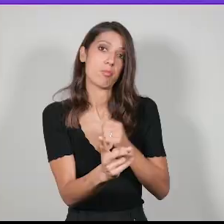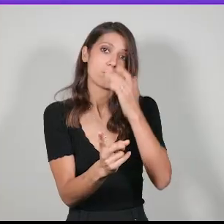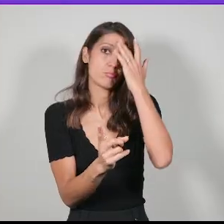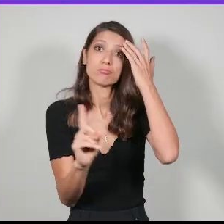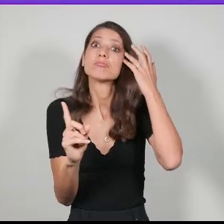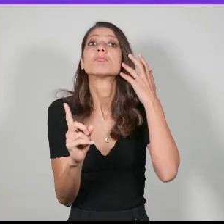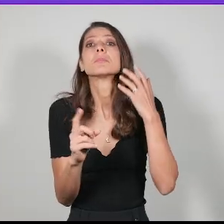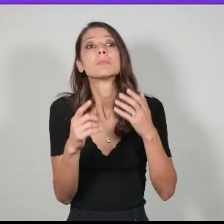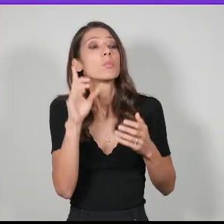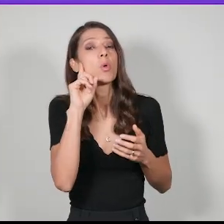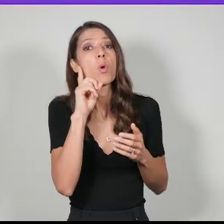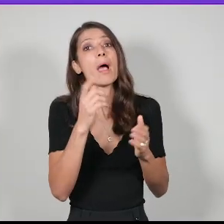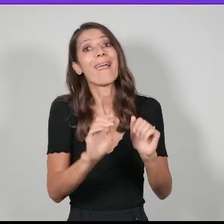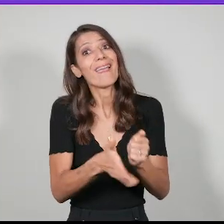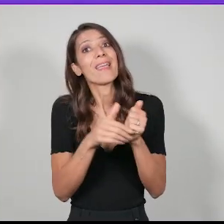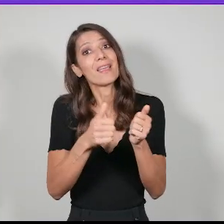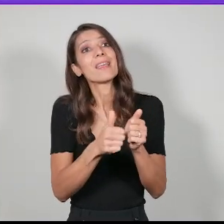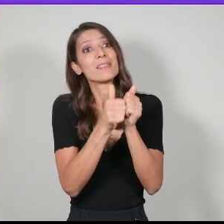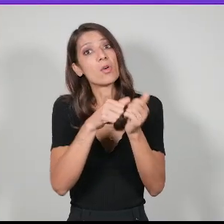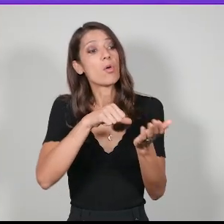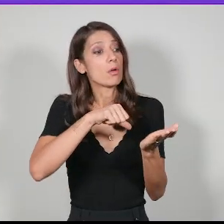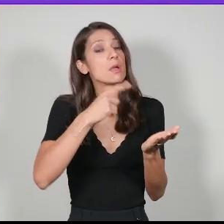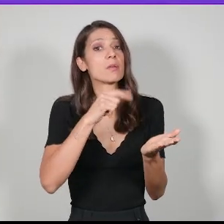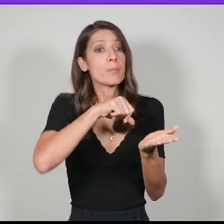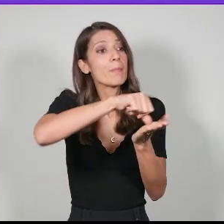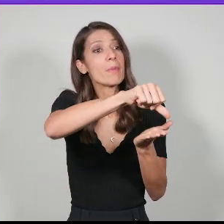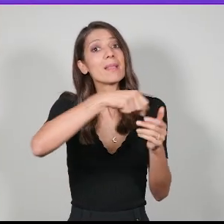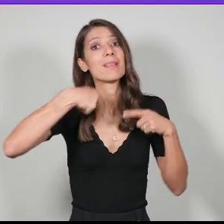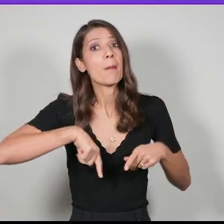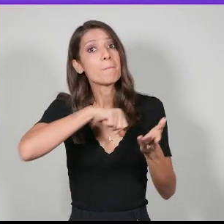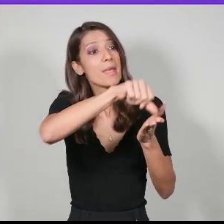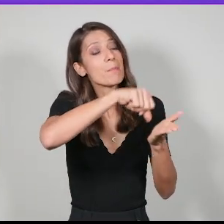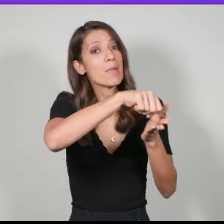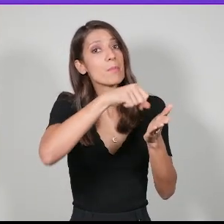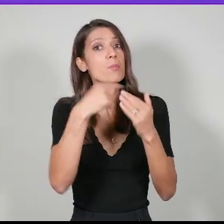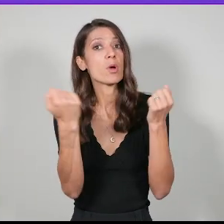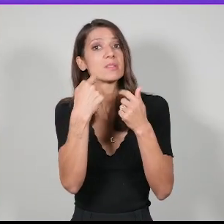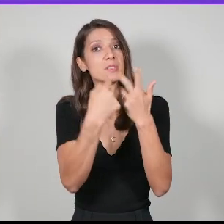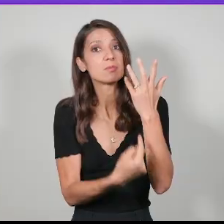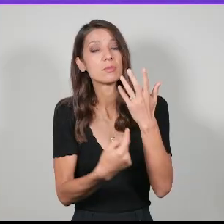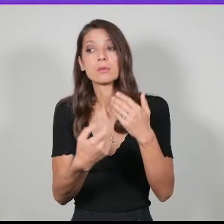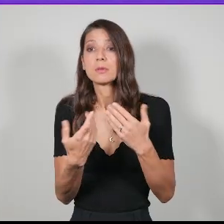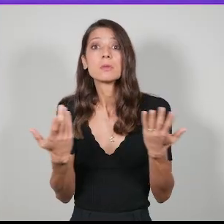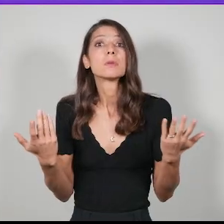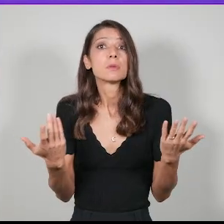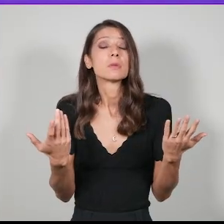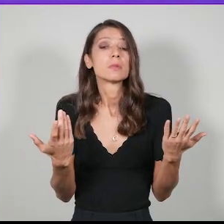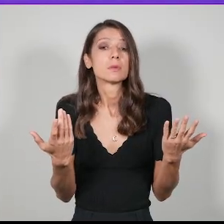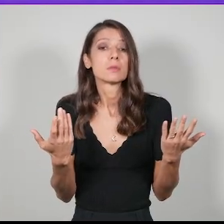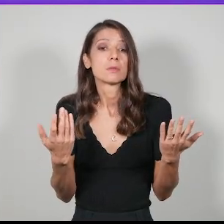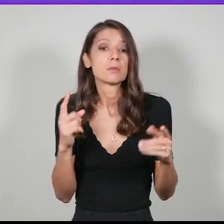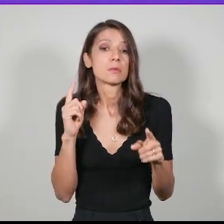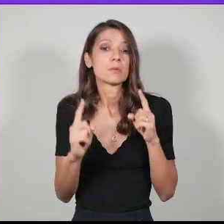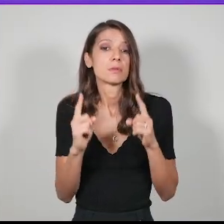sont rémunérés pour un certain nombre d'activités bien identifiées, alors que les parents aidants les positionnent comme des